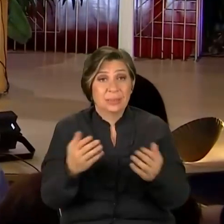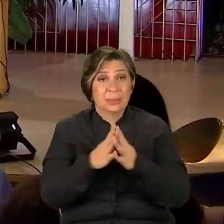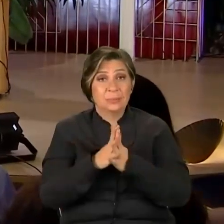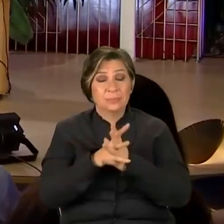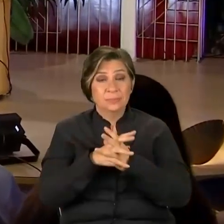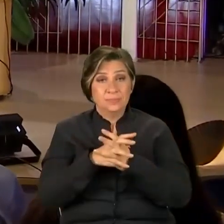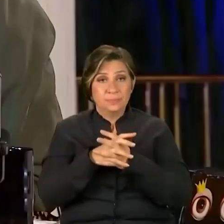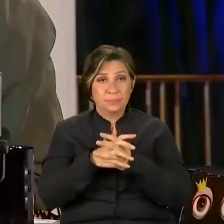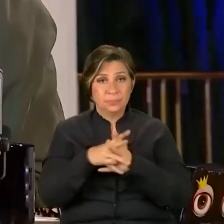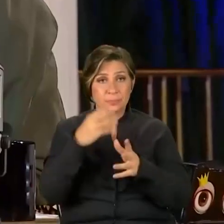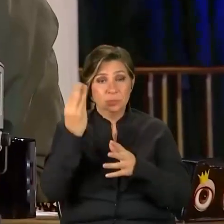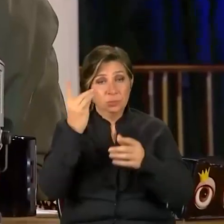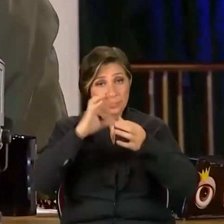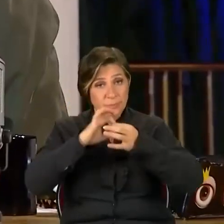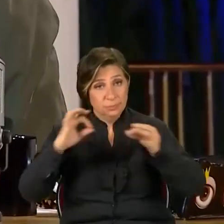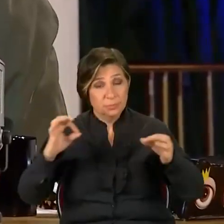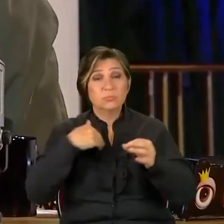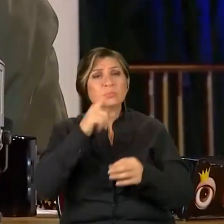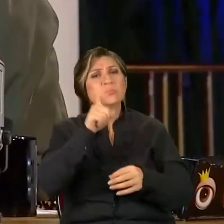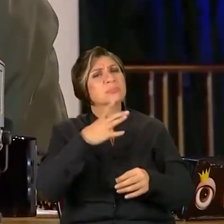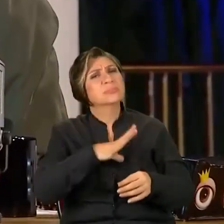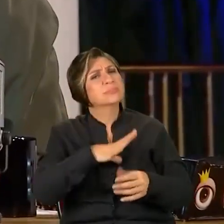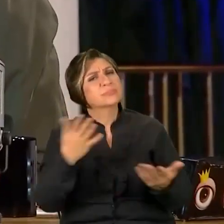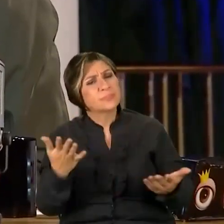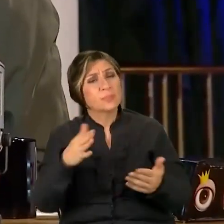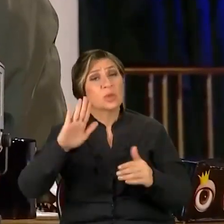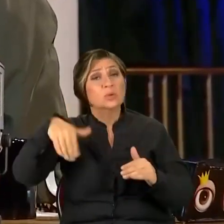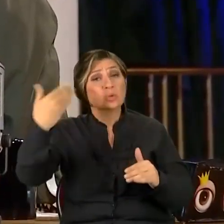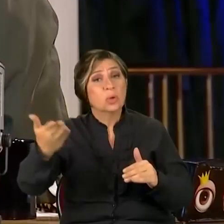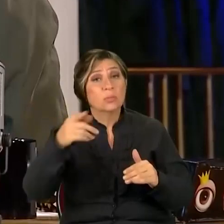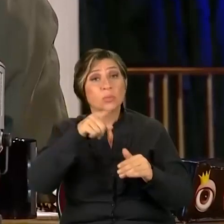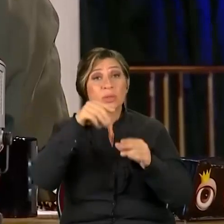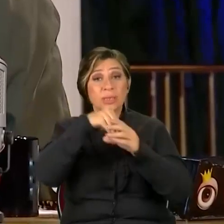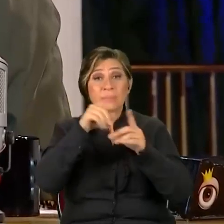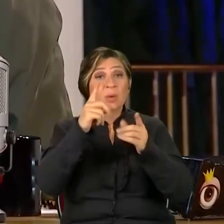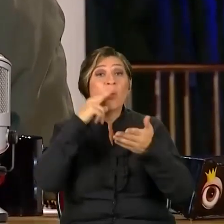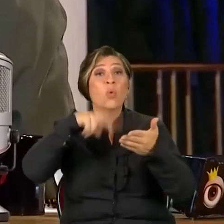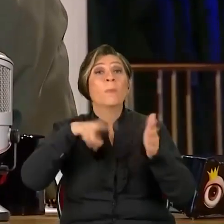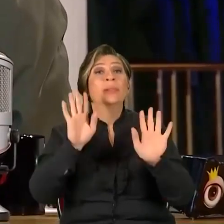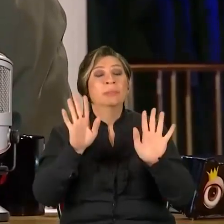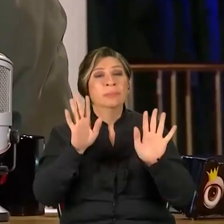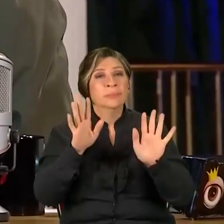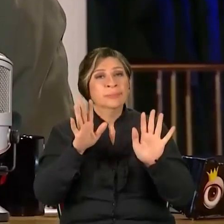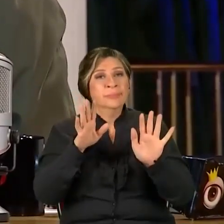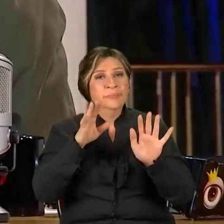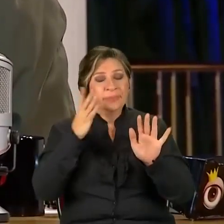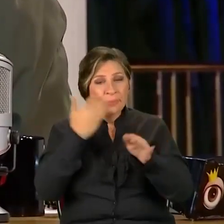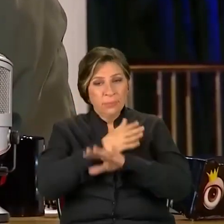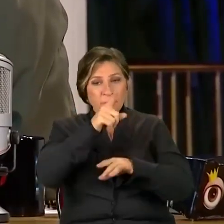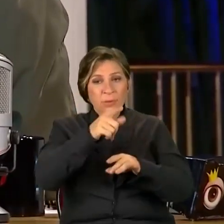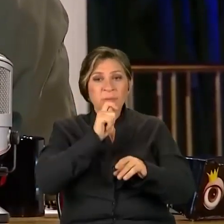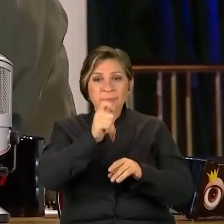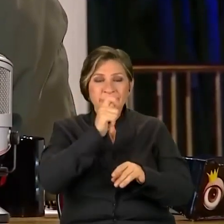eşi ve çocuğu çok güzel bir tanımlama bu Ama şunu sormak istiyorum çünkü sonradan Bununla ilgili bir şey okumadım Yani aslında o